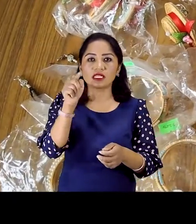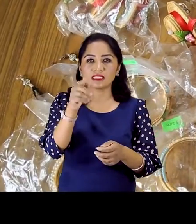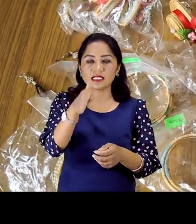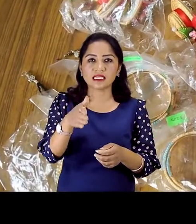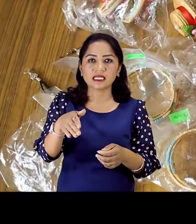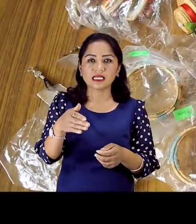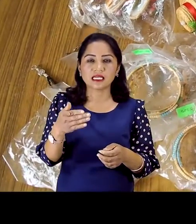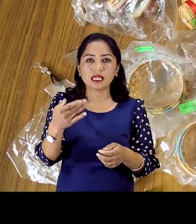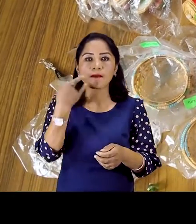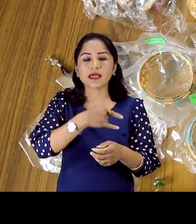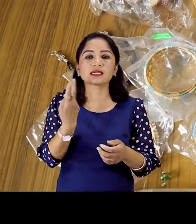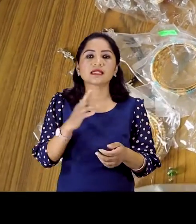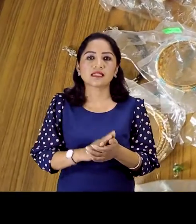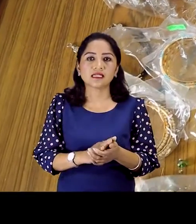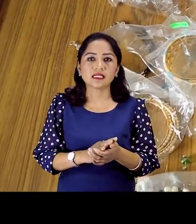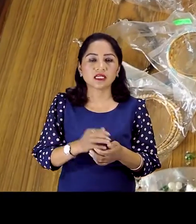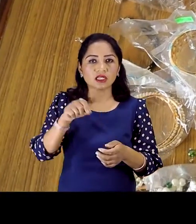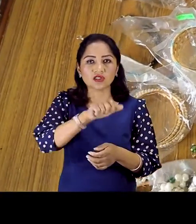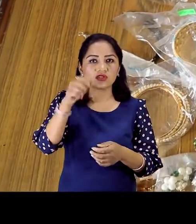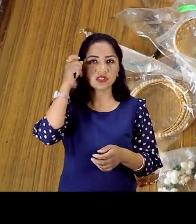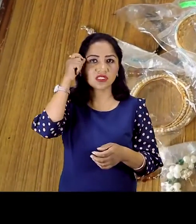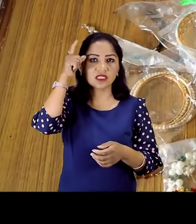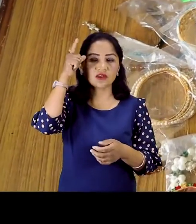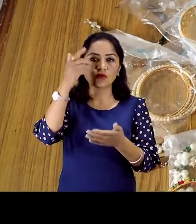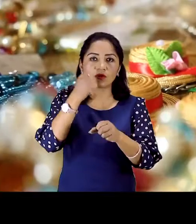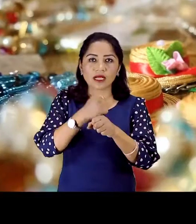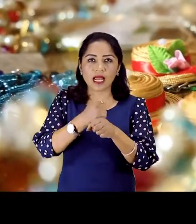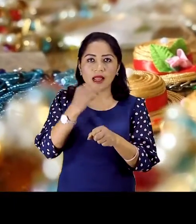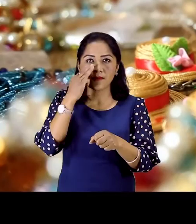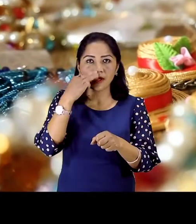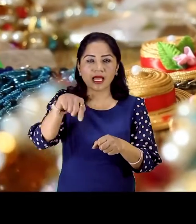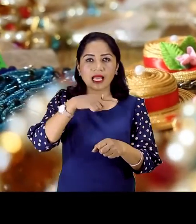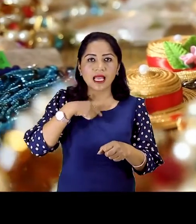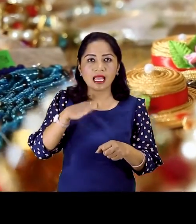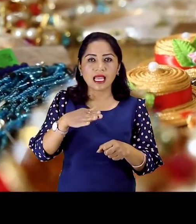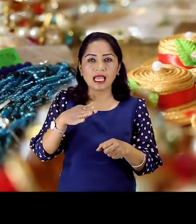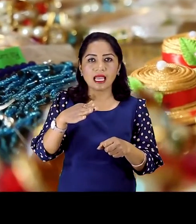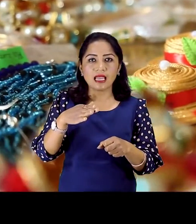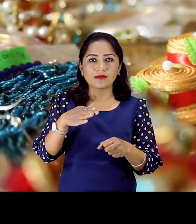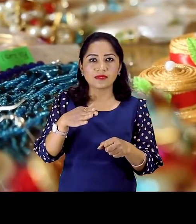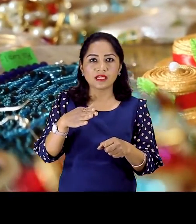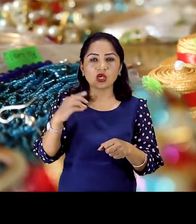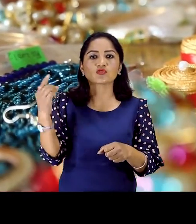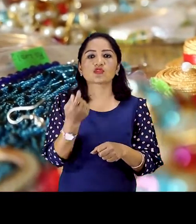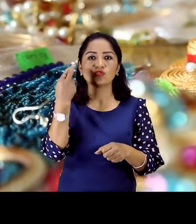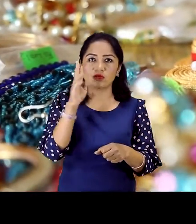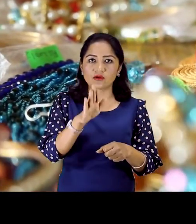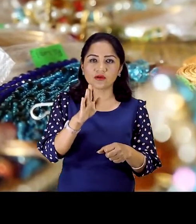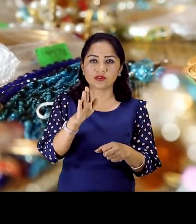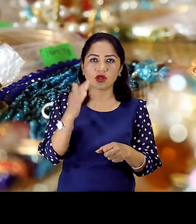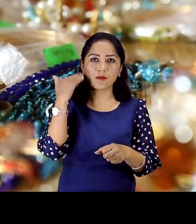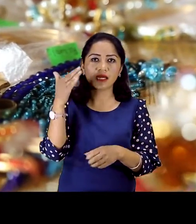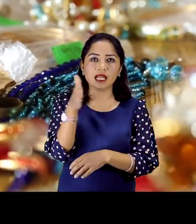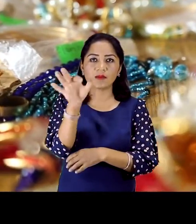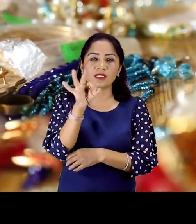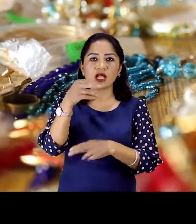इसले चा कीवा चे बननी हे आवानेश को काम अवर मा आपने कला में सजीलों बाकऊ सारी